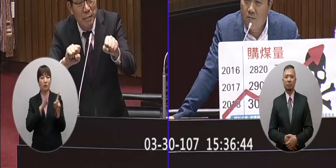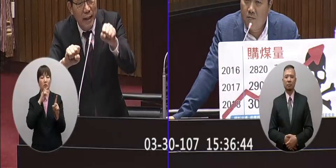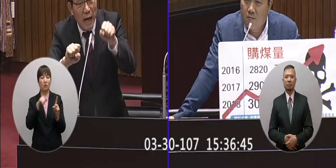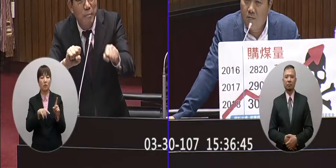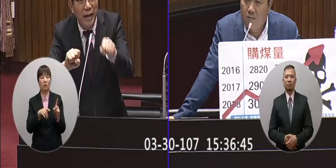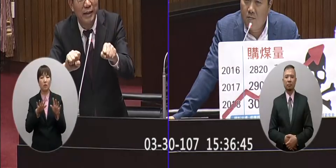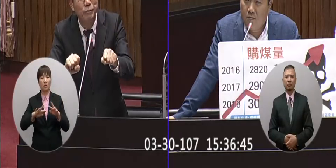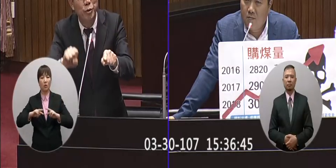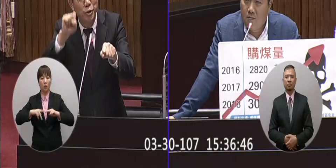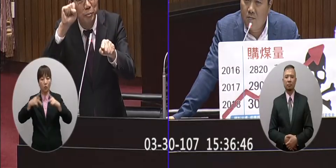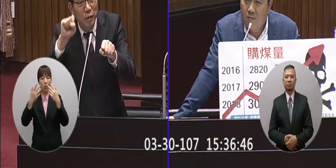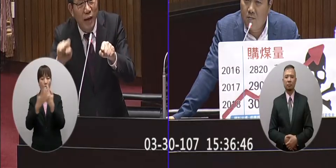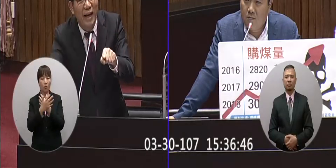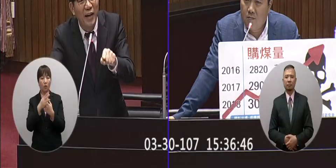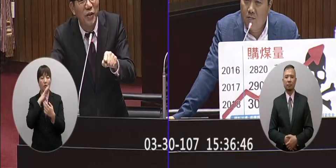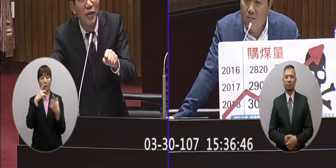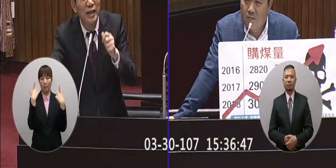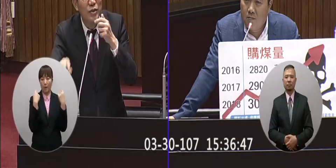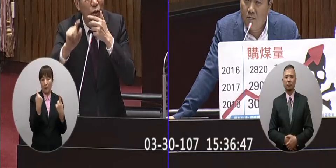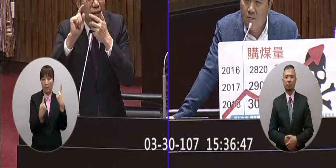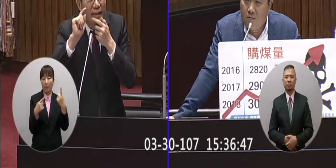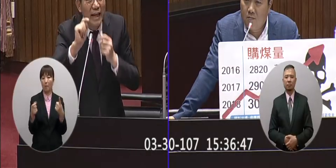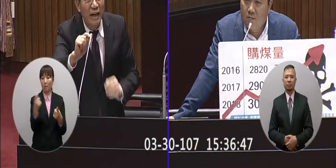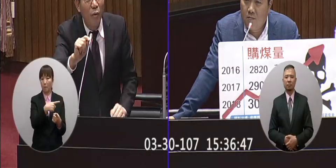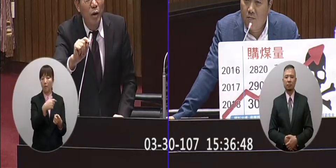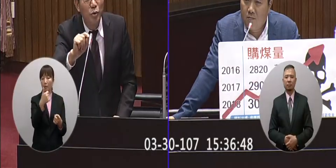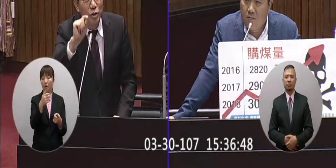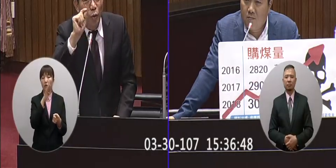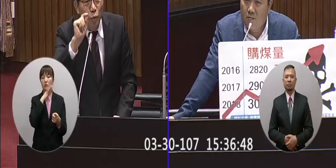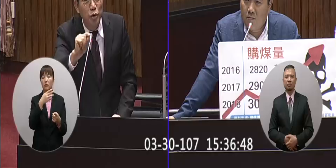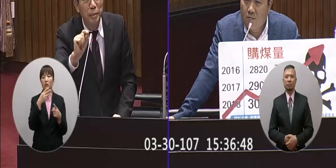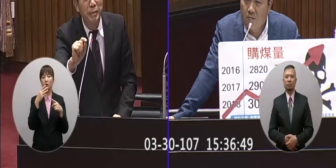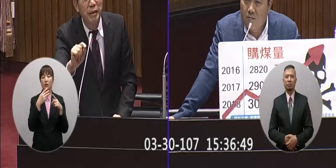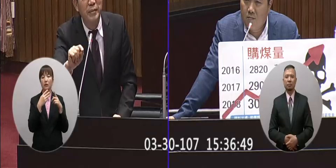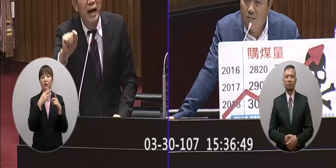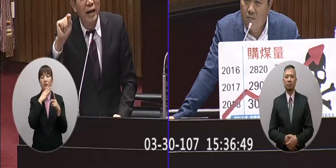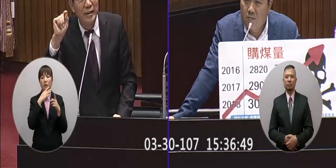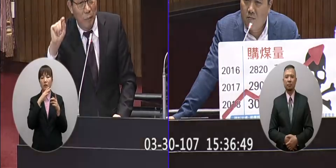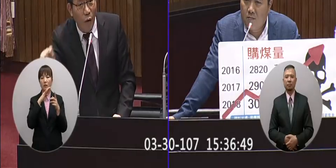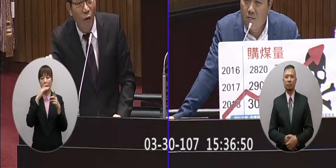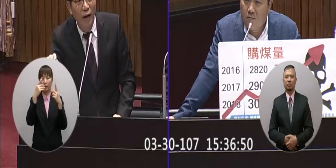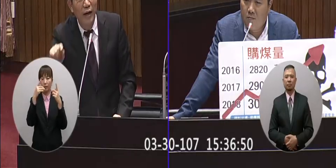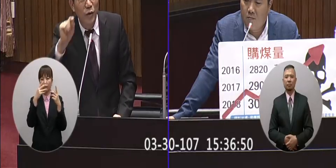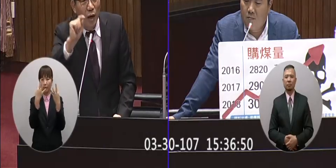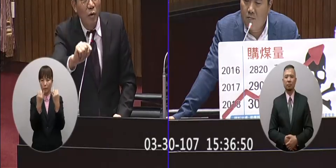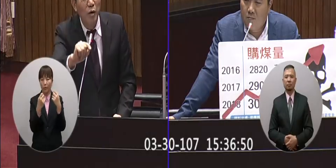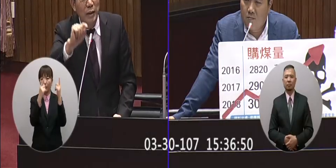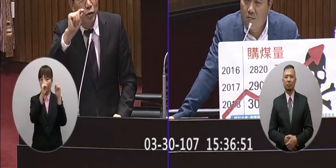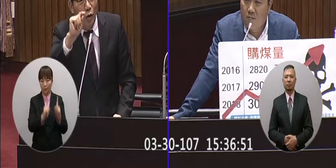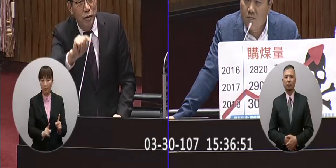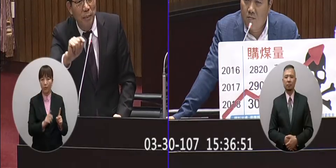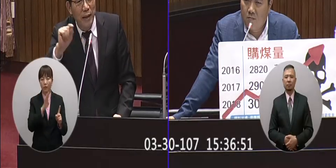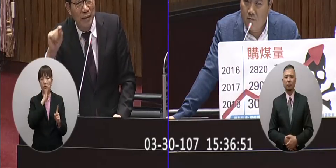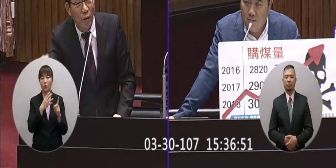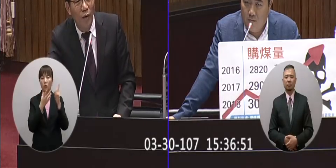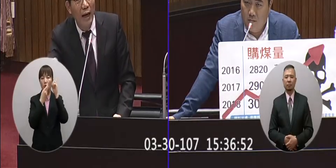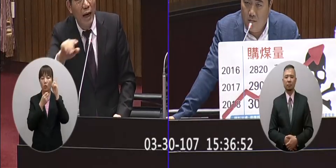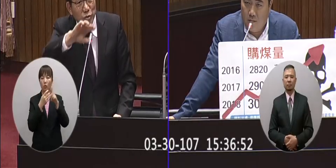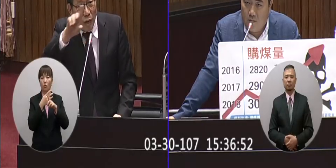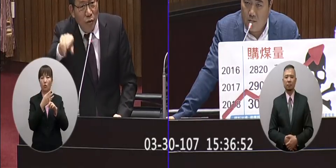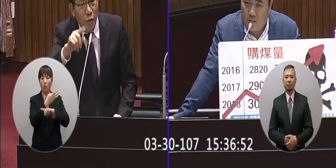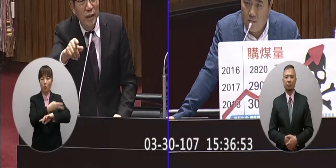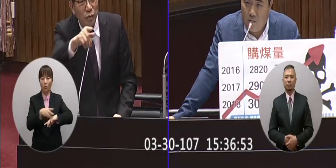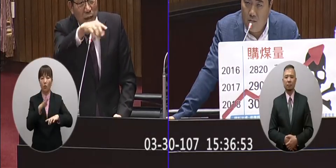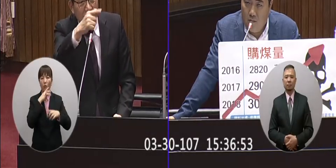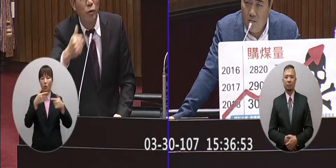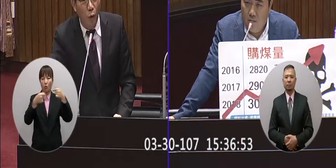卖伊即卖改变的，是不是比原来较好？所以，伊的氮氧化物是从50 ppm 降到15，硫氧化物嘛对50降到15。